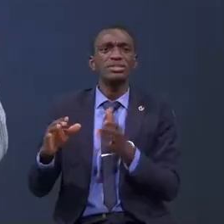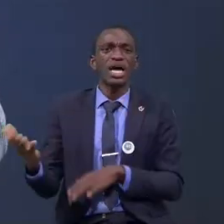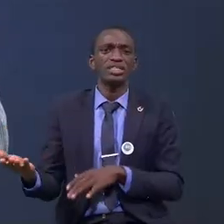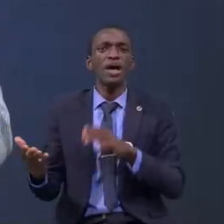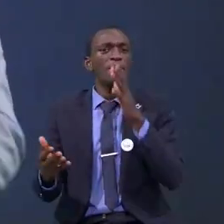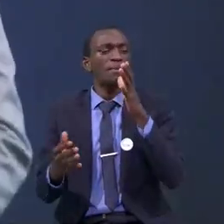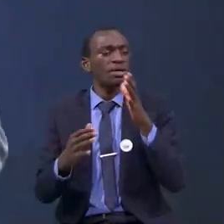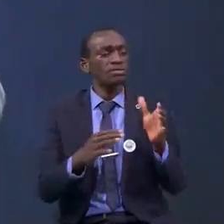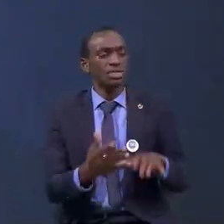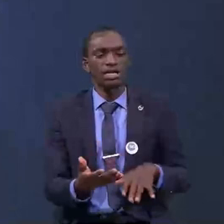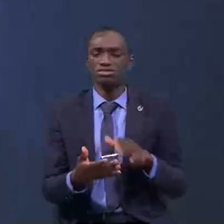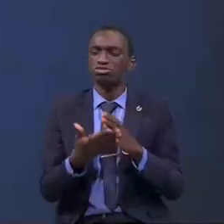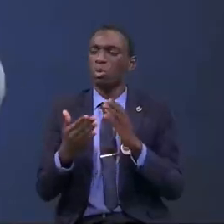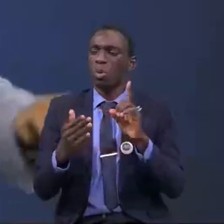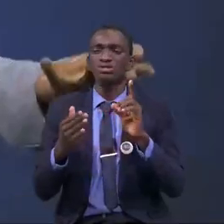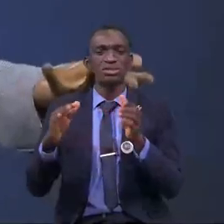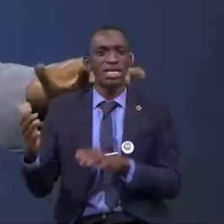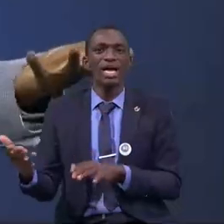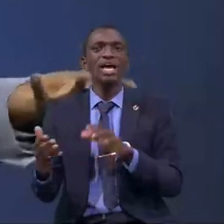c'est le gagneur de paix est décédé,